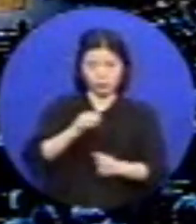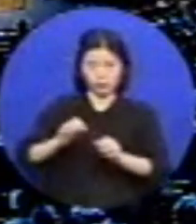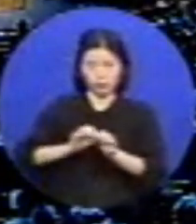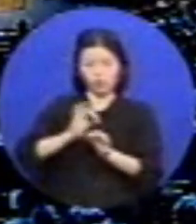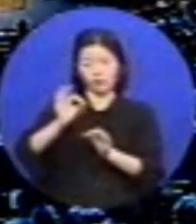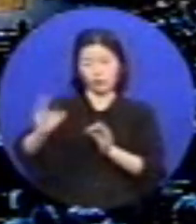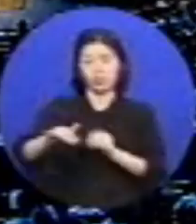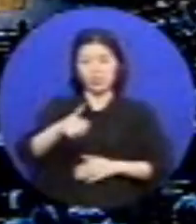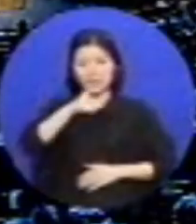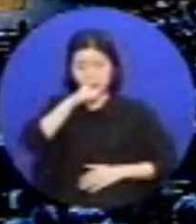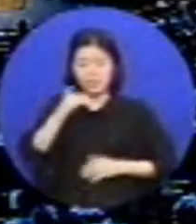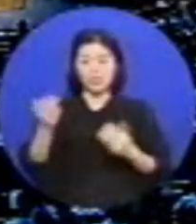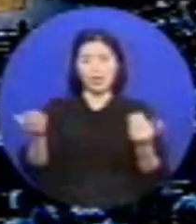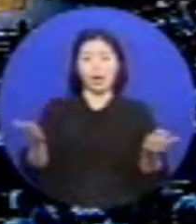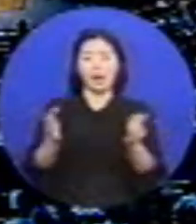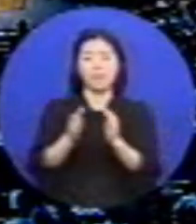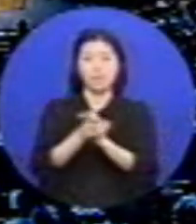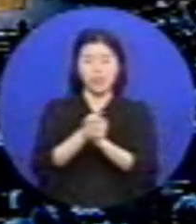있느니라. 아멘.